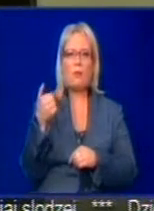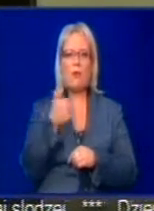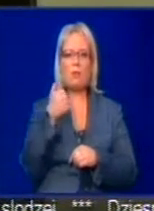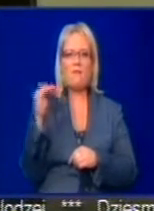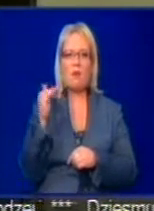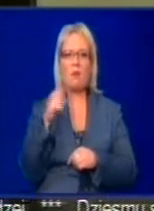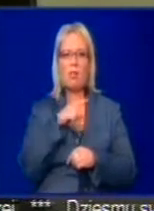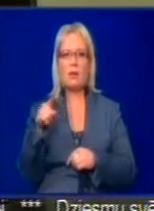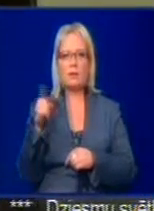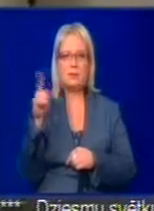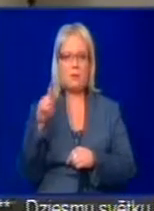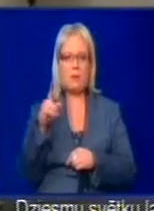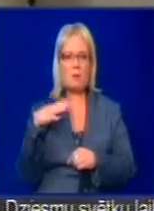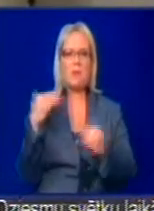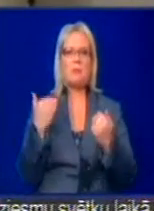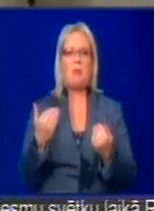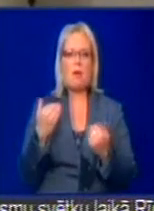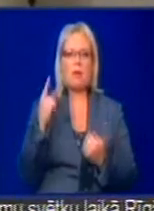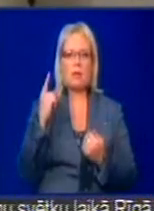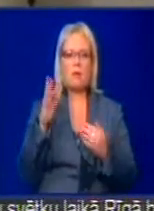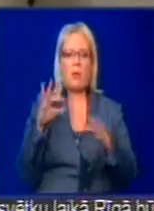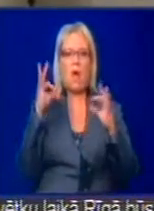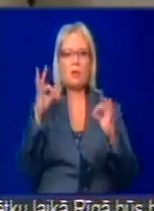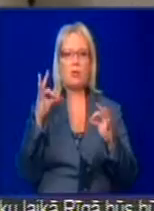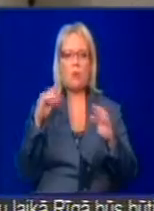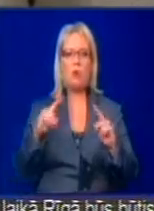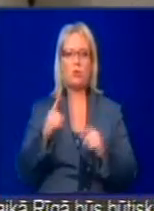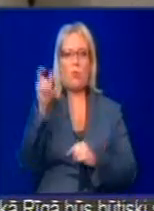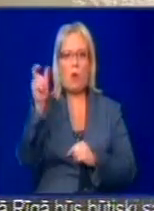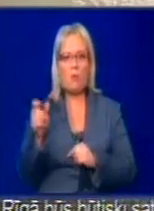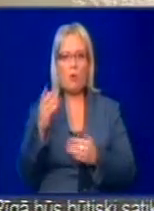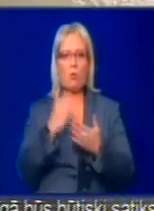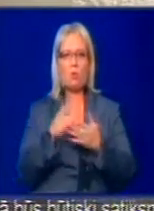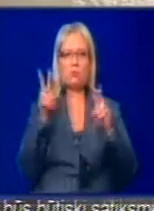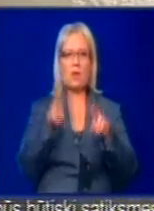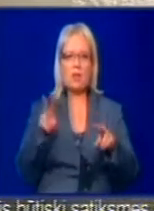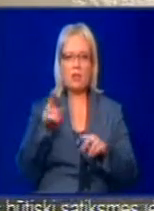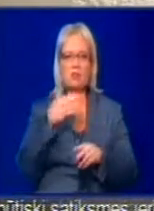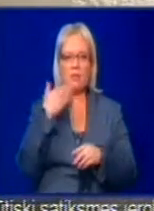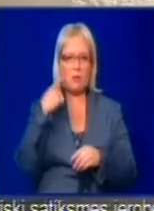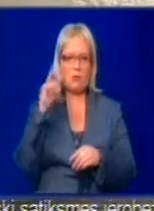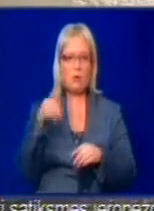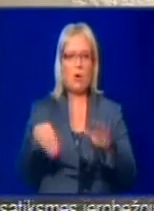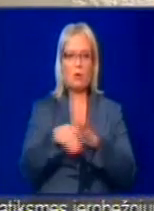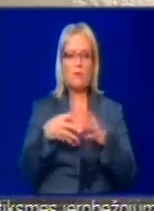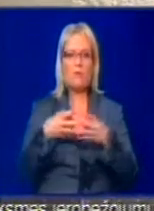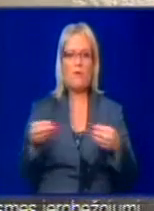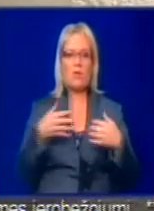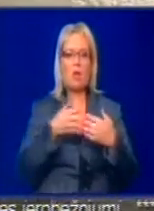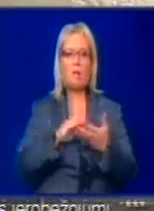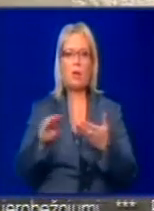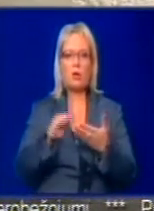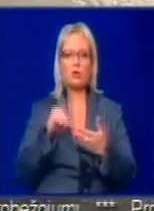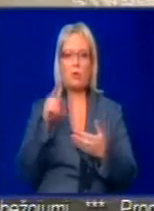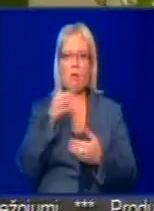līdz septembrim. Kāpēc tikai tagad Aļeksejenko kļuvis par aizdomās turēto un notikusi kratīšana nav zināms. Korupcijas novēršanas un apkarošanas birojs